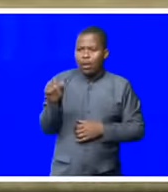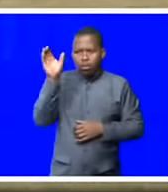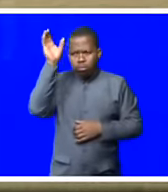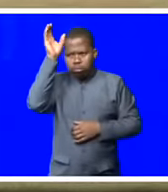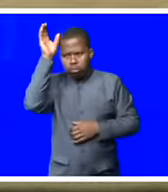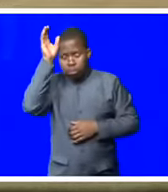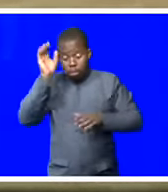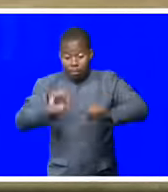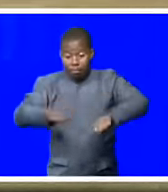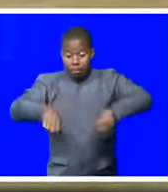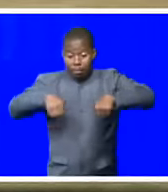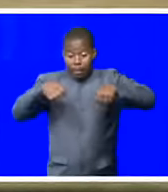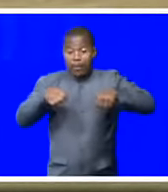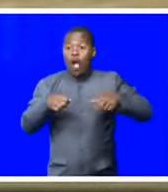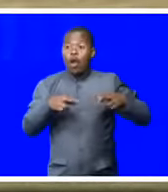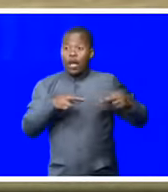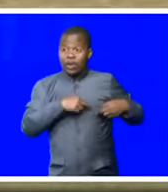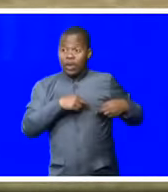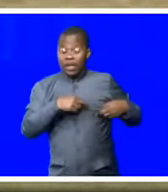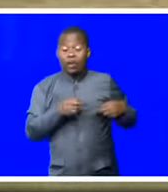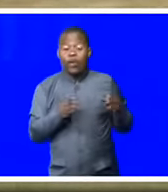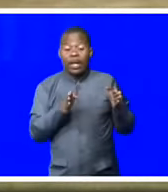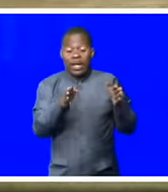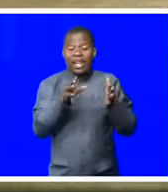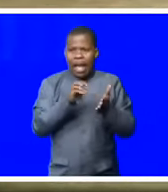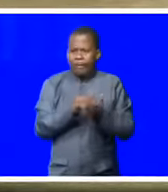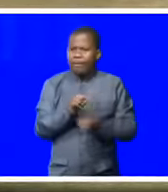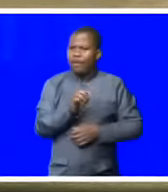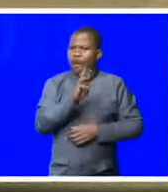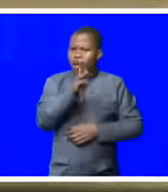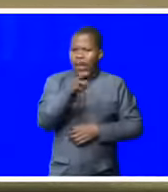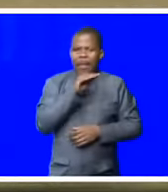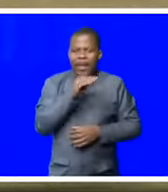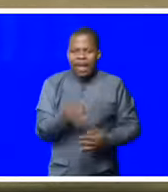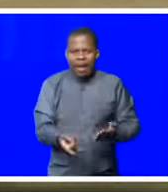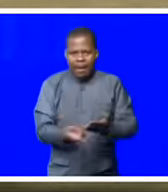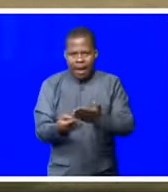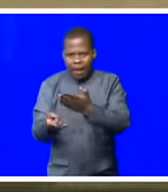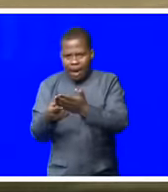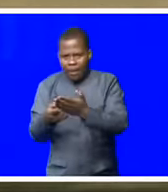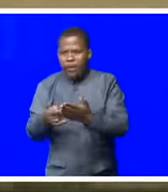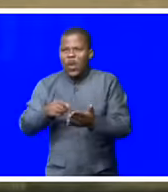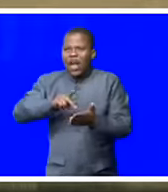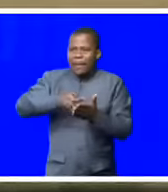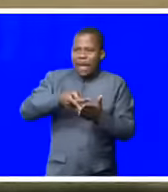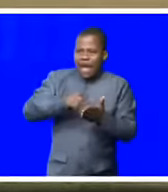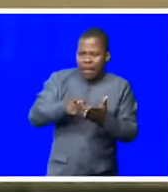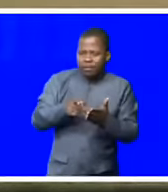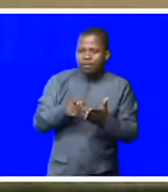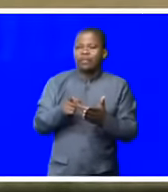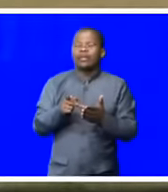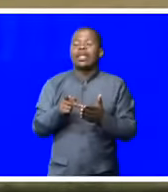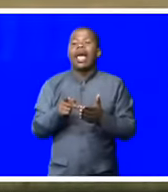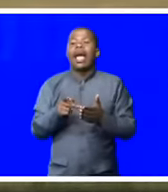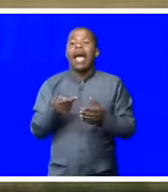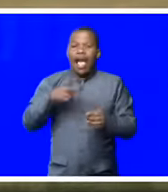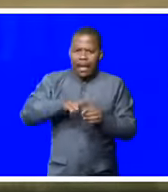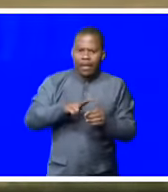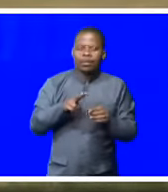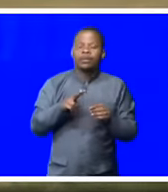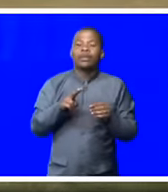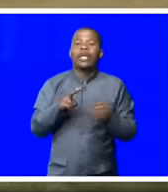lolu hlangothi lolutawusita kucinisekisa ukuthi lokufunda kuyenteka